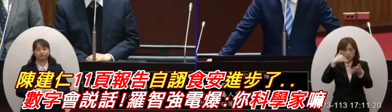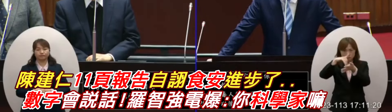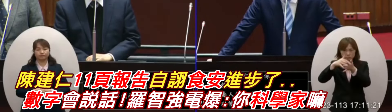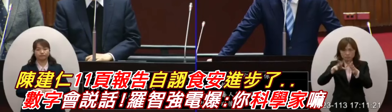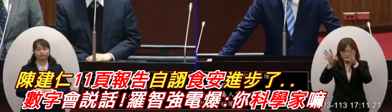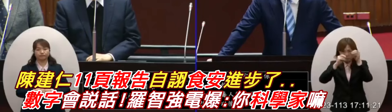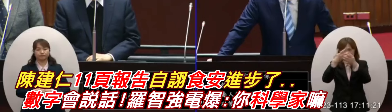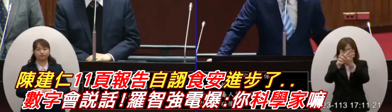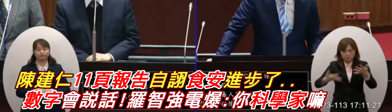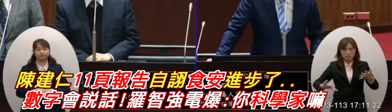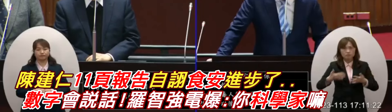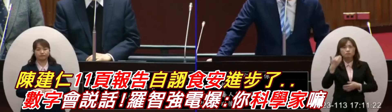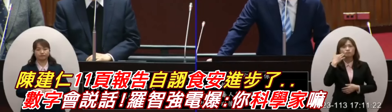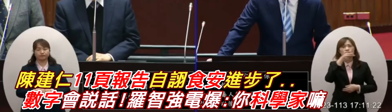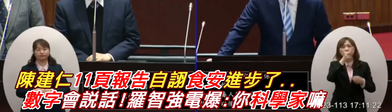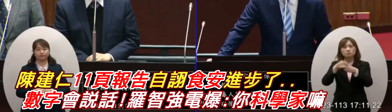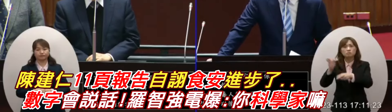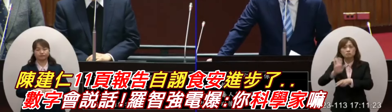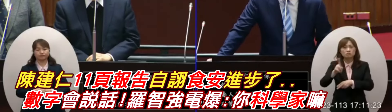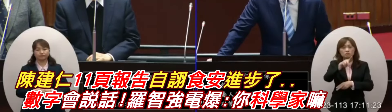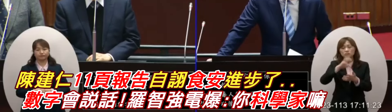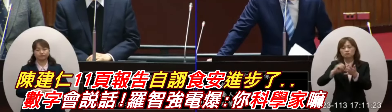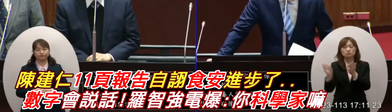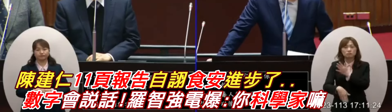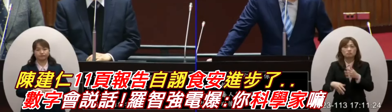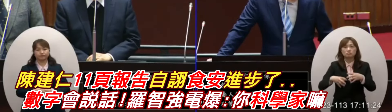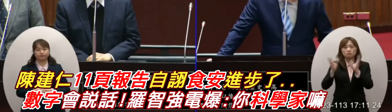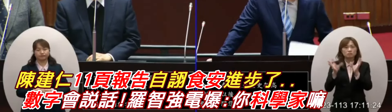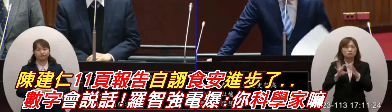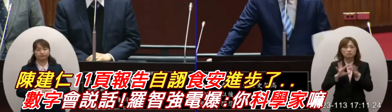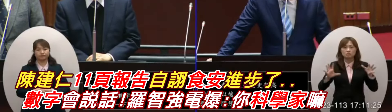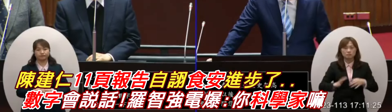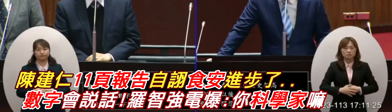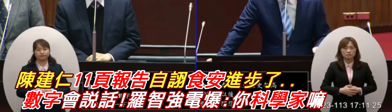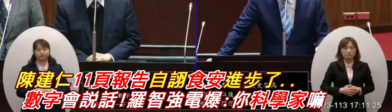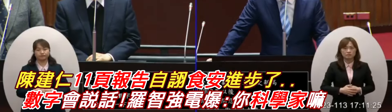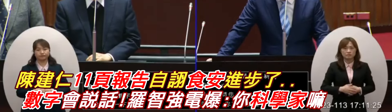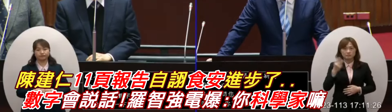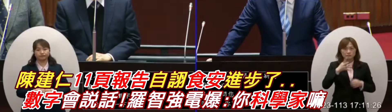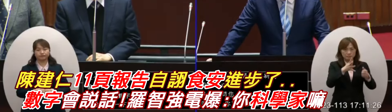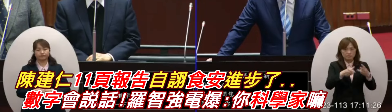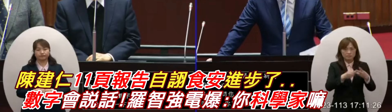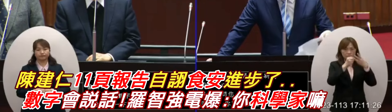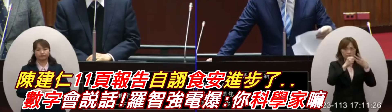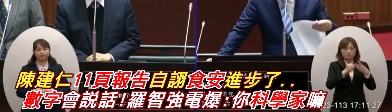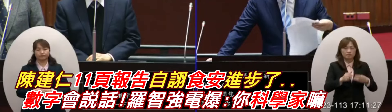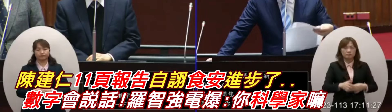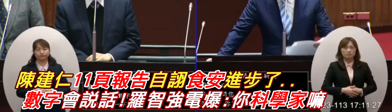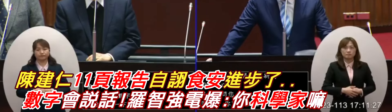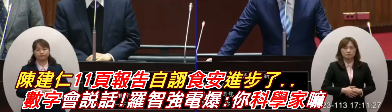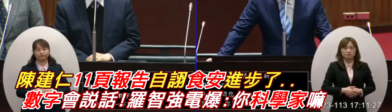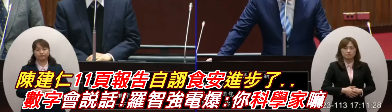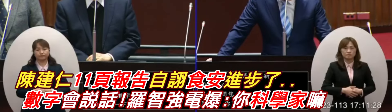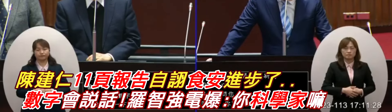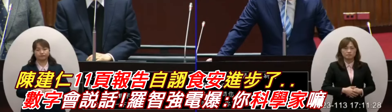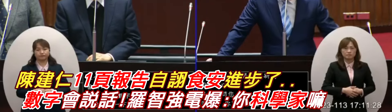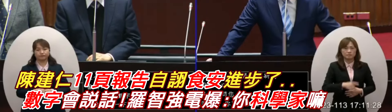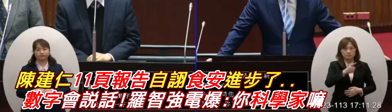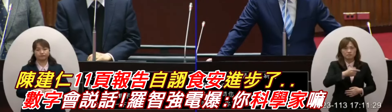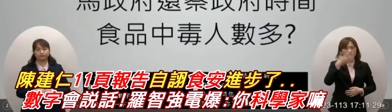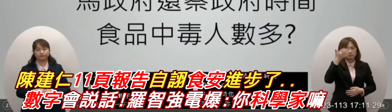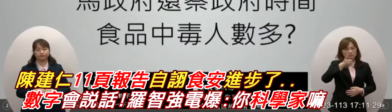你不相信这个单位的话，把它废掉也可以。好，那接下来我想请教你第三个问题。好，你一直